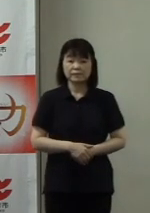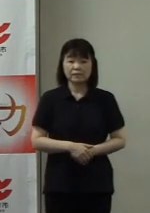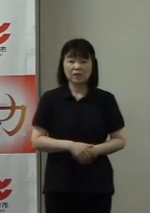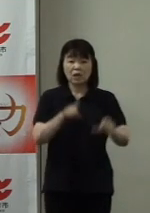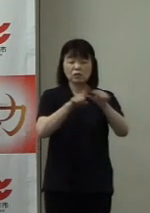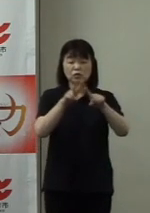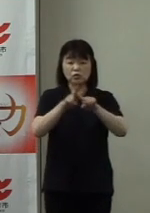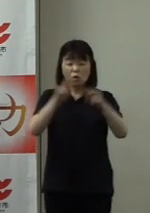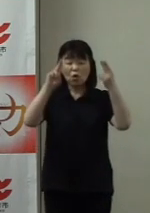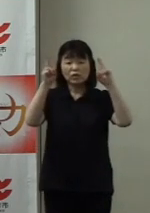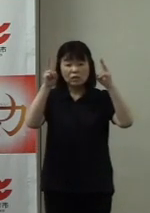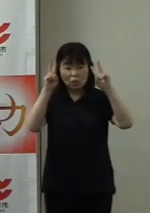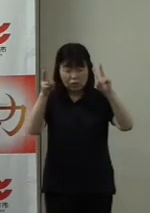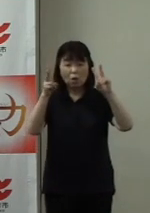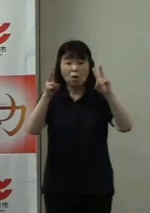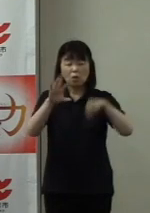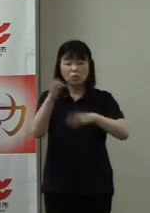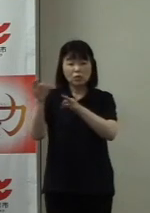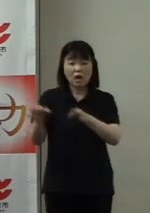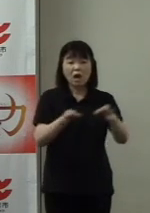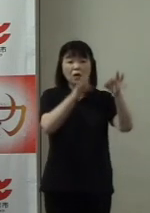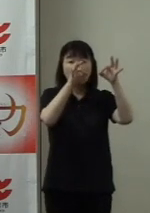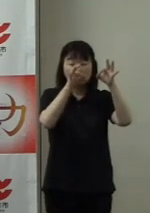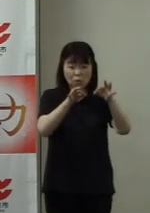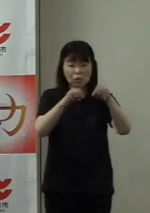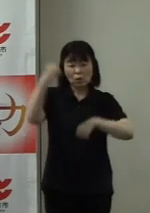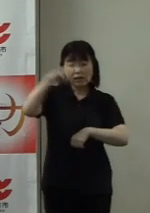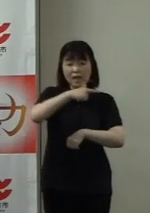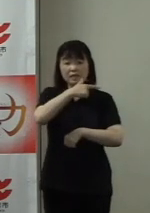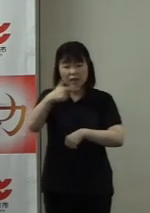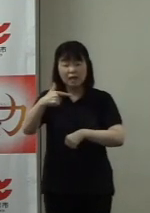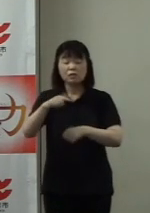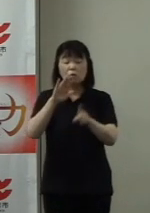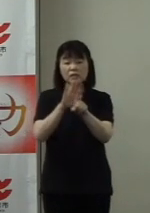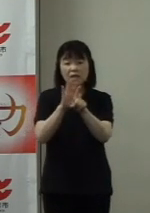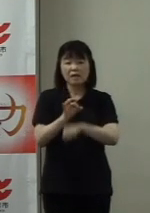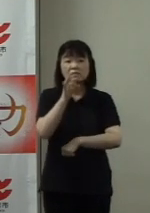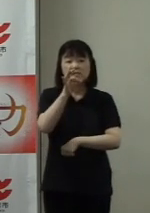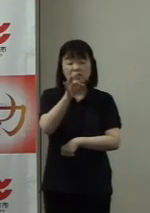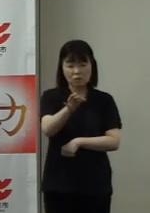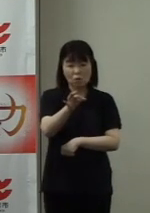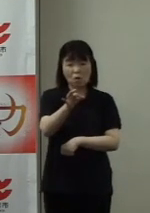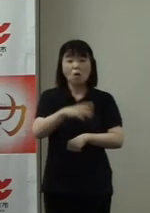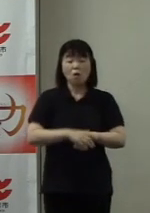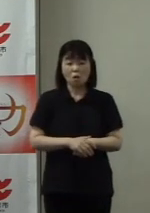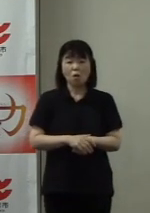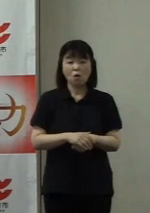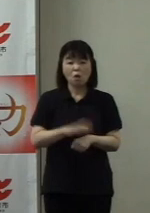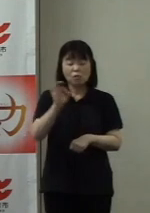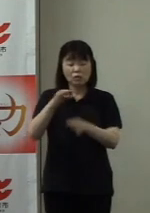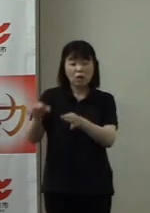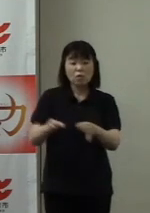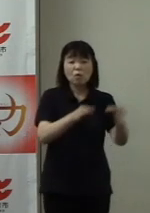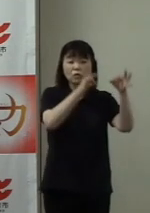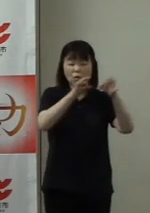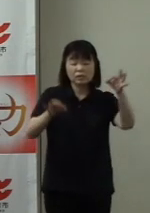中小企業者等物価高騰対策の省エネ支援事業ということで、物価高騰により事業経営に影響を受け